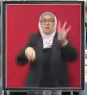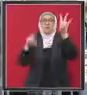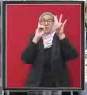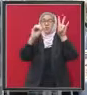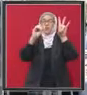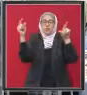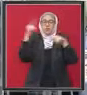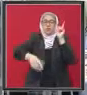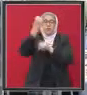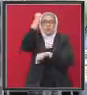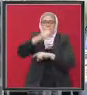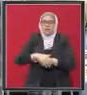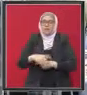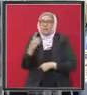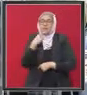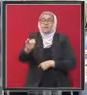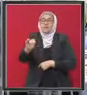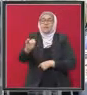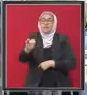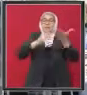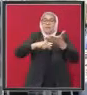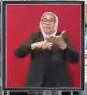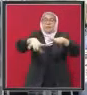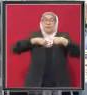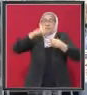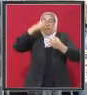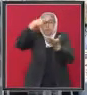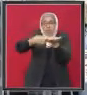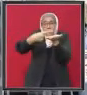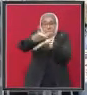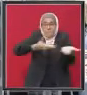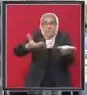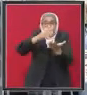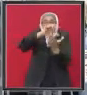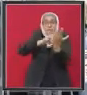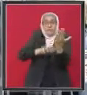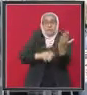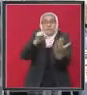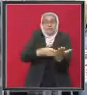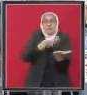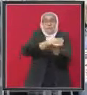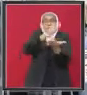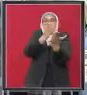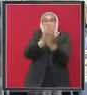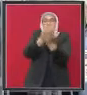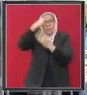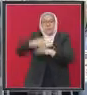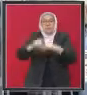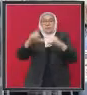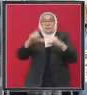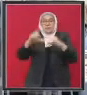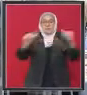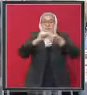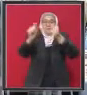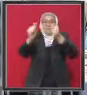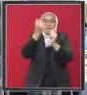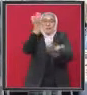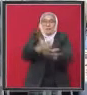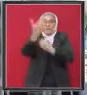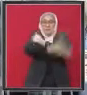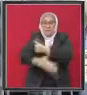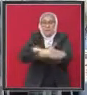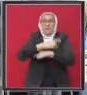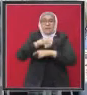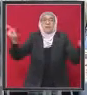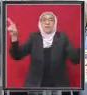menang. Untuk berbincang dan merangka bersama satu bajet untuk menyelesaikan masalah ekonomi